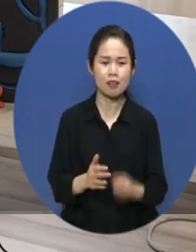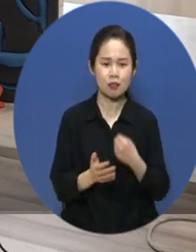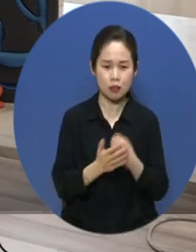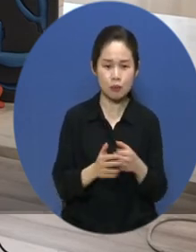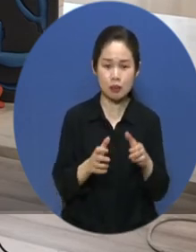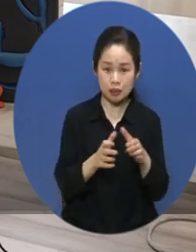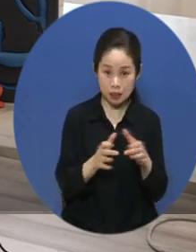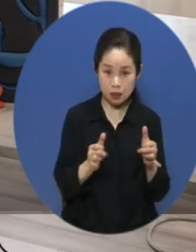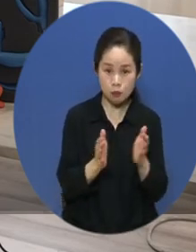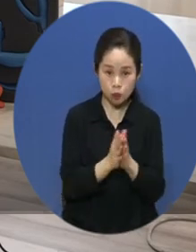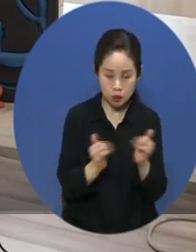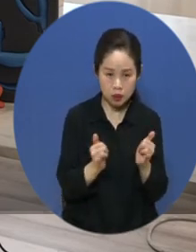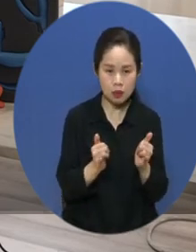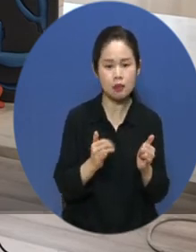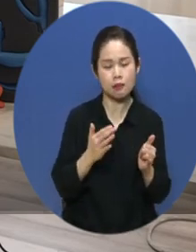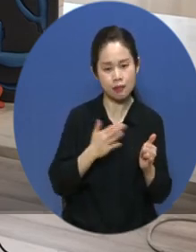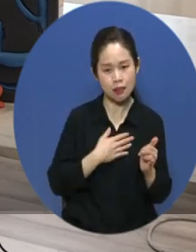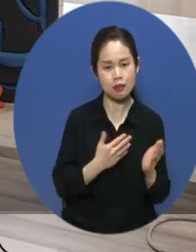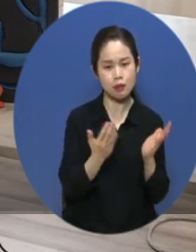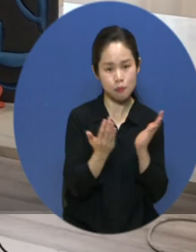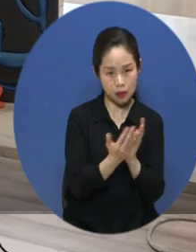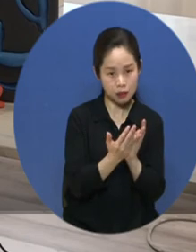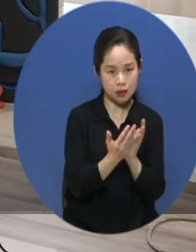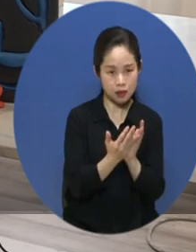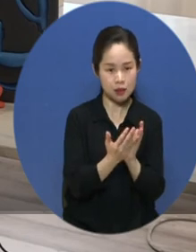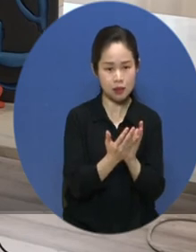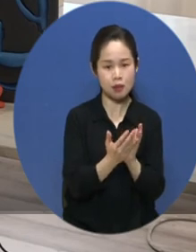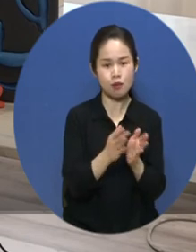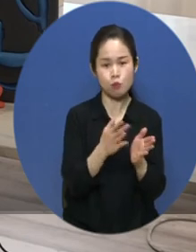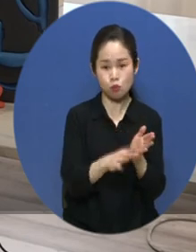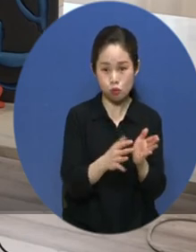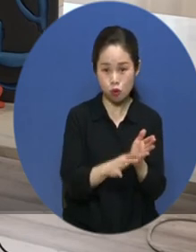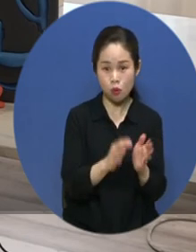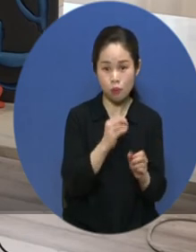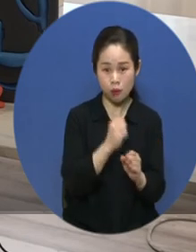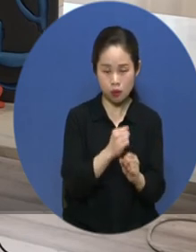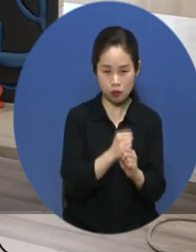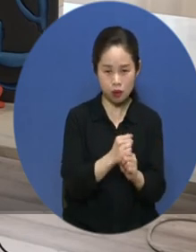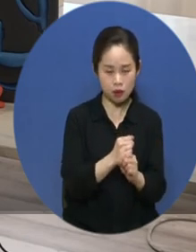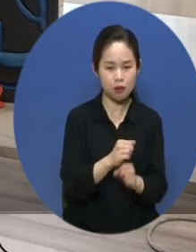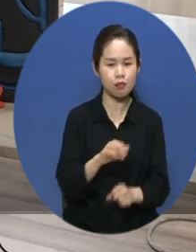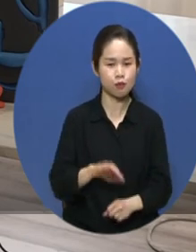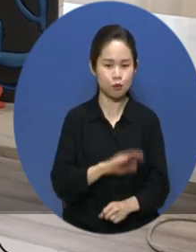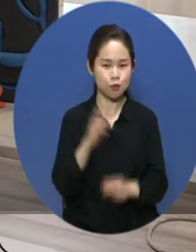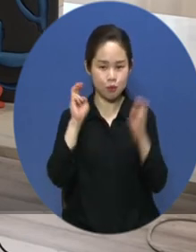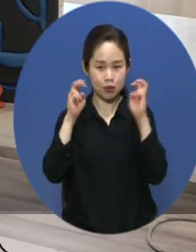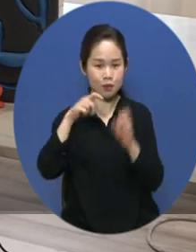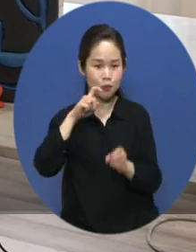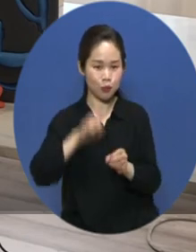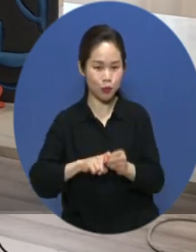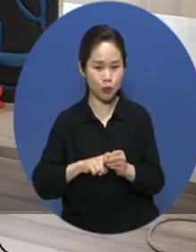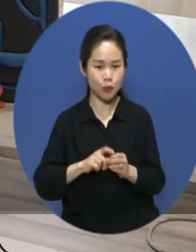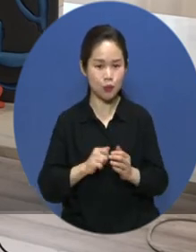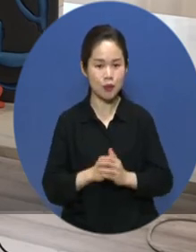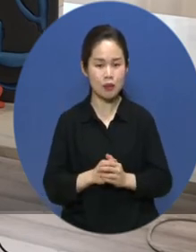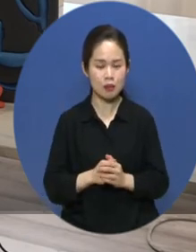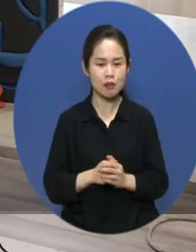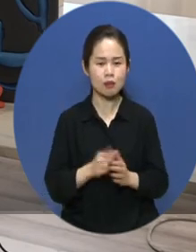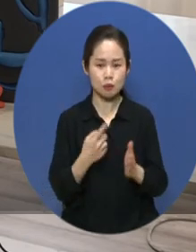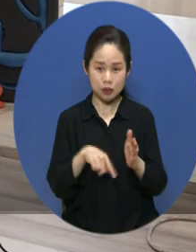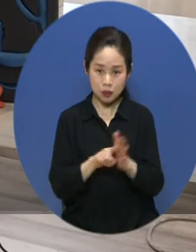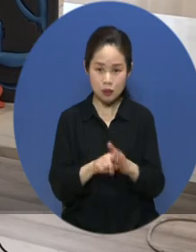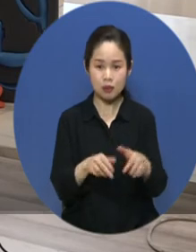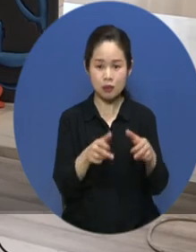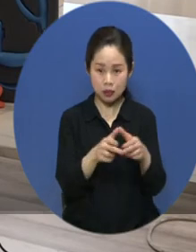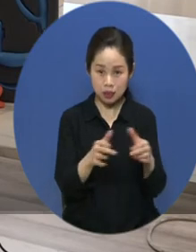맞는 보조기구를 자신들이 생산하는 게 저희의 목표이고 그것들을 향한 것은 이제 어떻게 보면은 교육부터